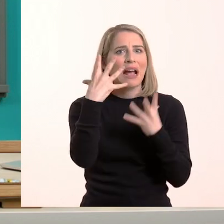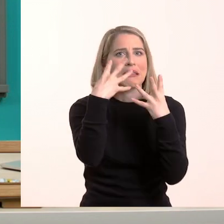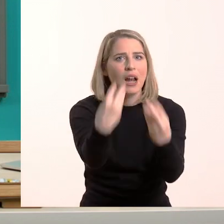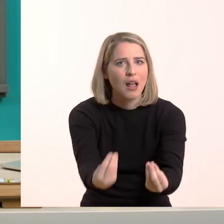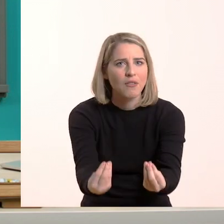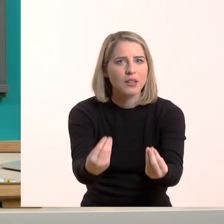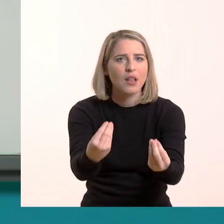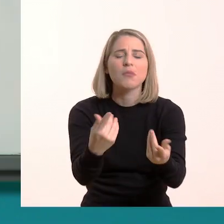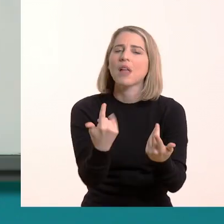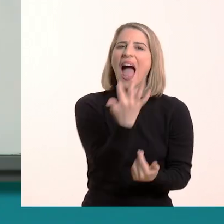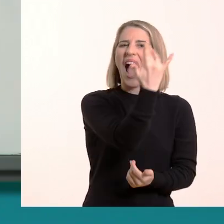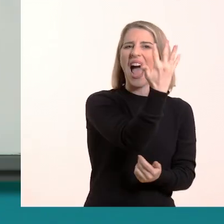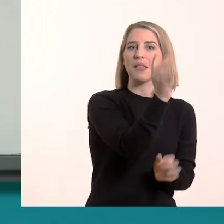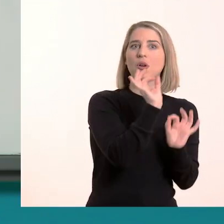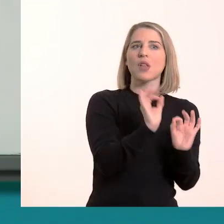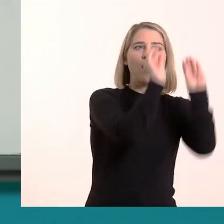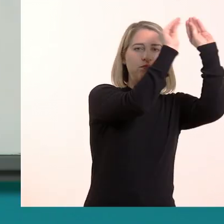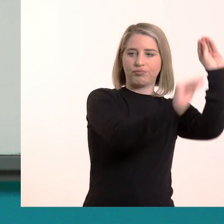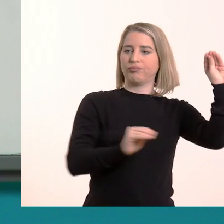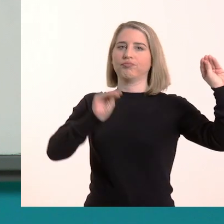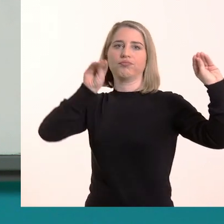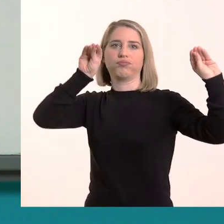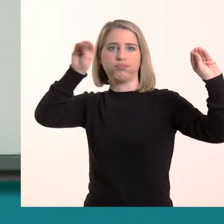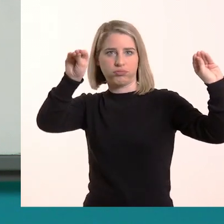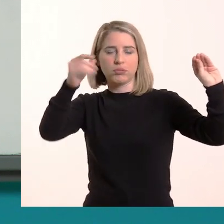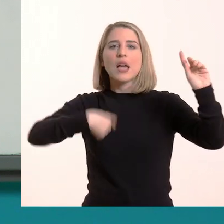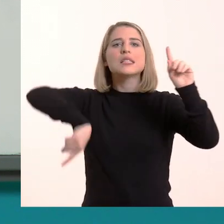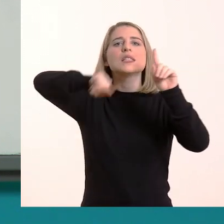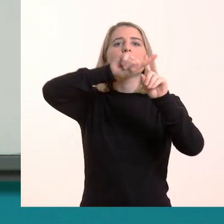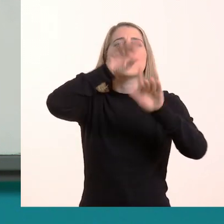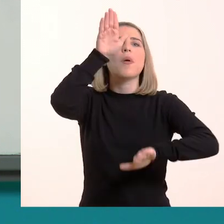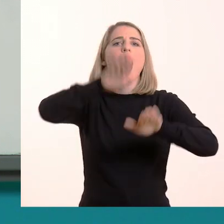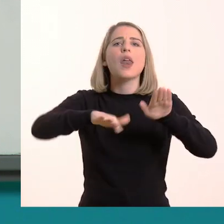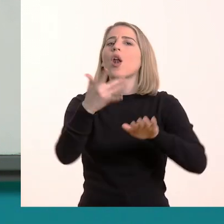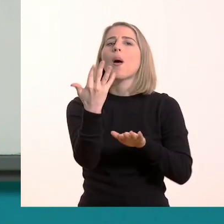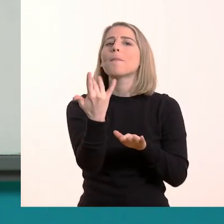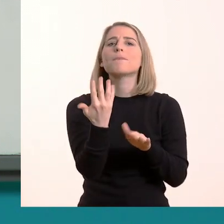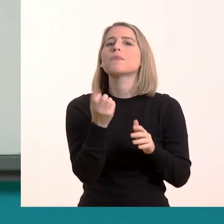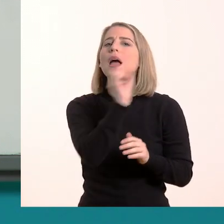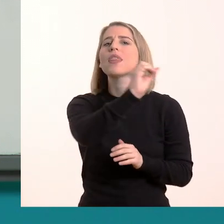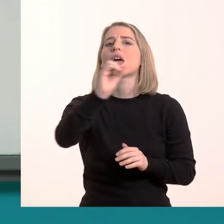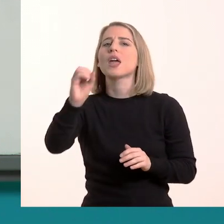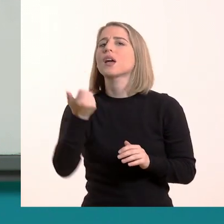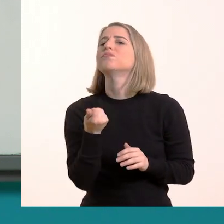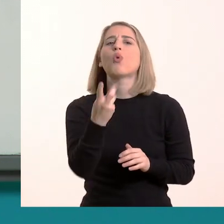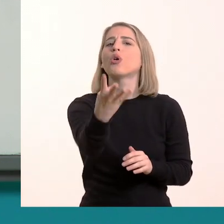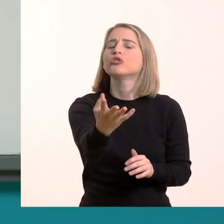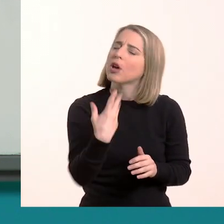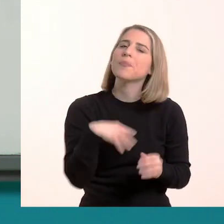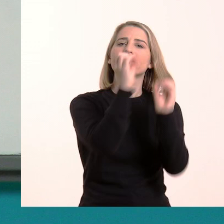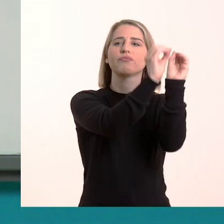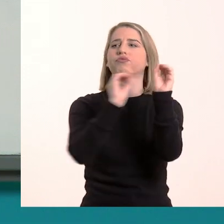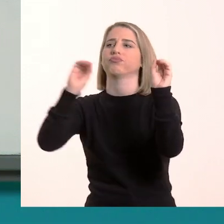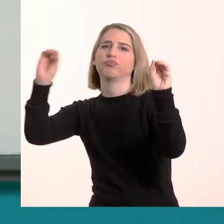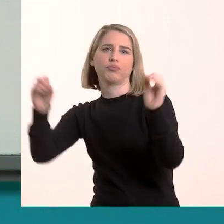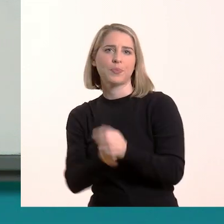Γράφουμε τον αριθμό που έχουμε και συμπληρώνουμε ανάλογα με πόσα μηδενικά έχει ο πολλαπλασιαστής. 1